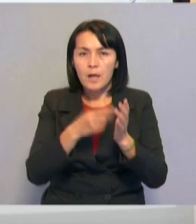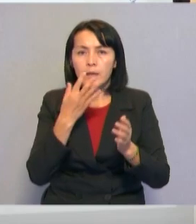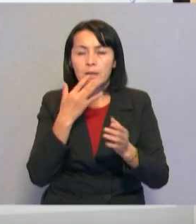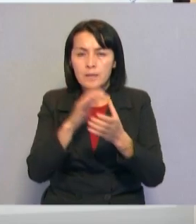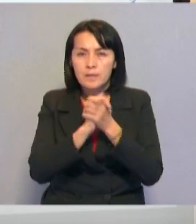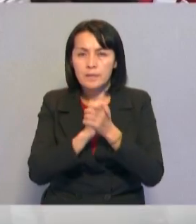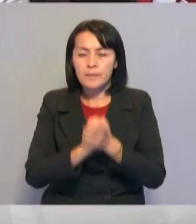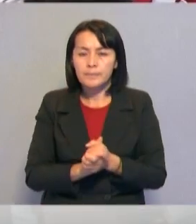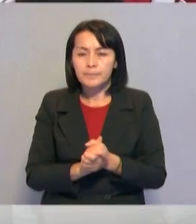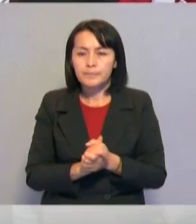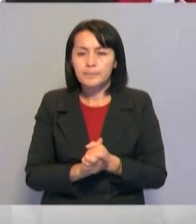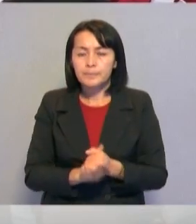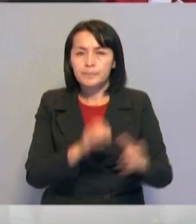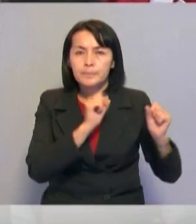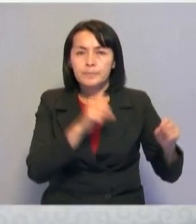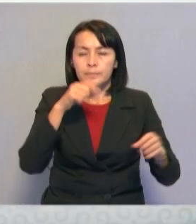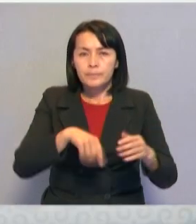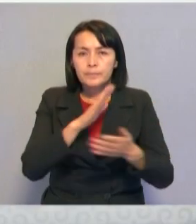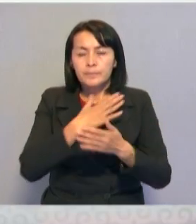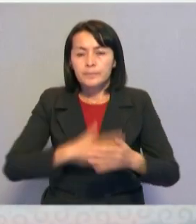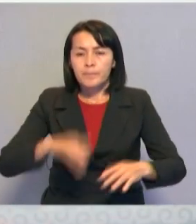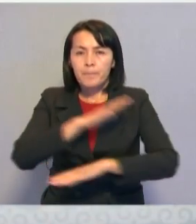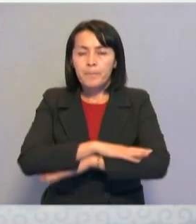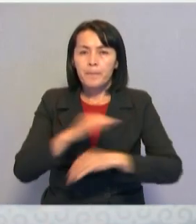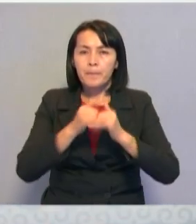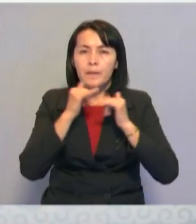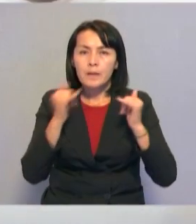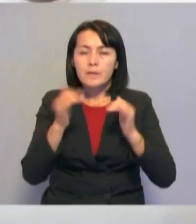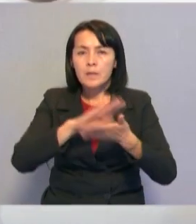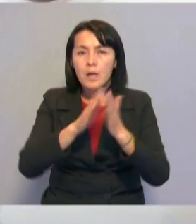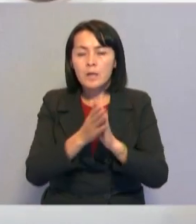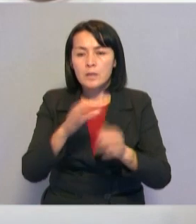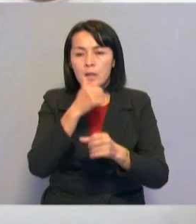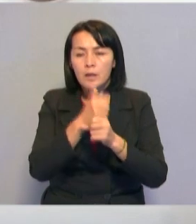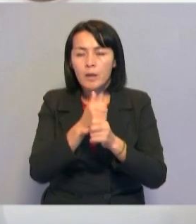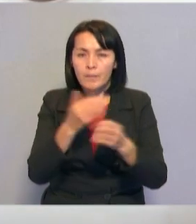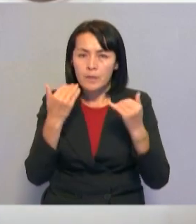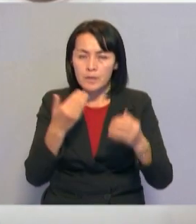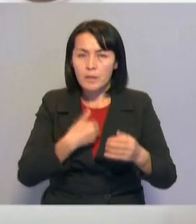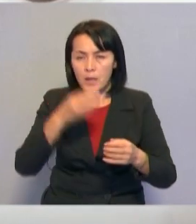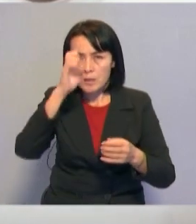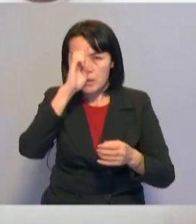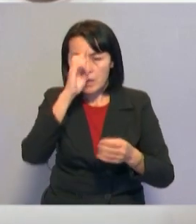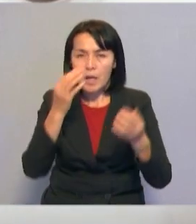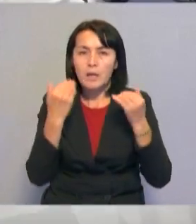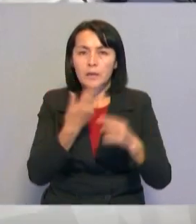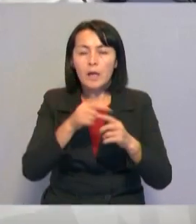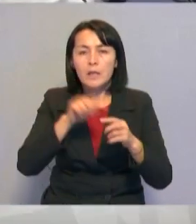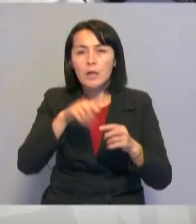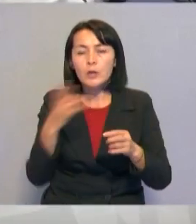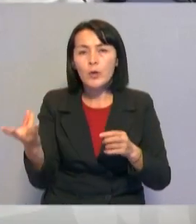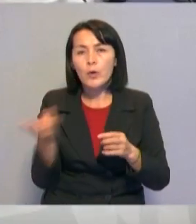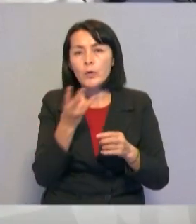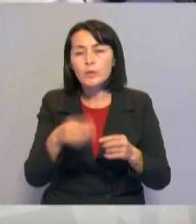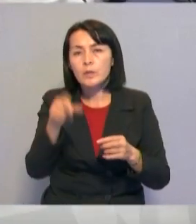национального единства. Сохранение внутренней стабильности и развитие общественного согласия – важнейшие приоритеты для нашей страны. Для этого